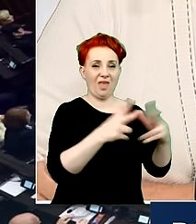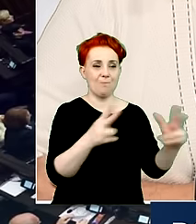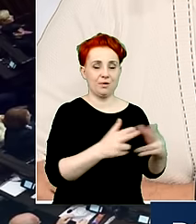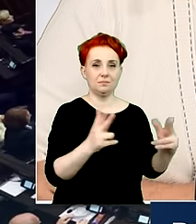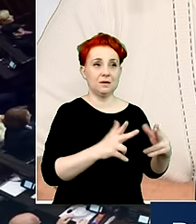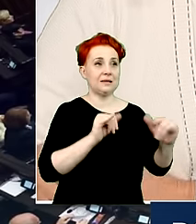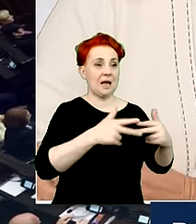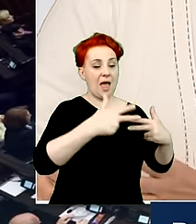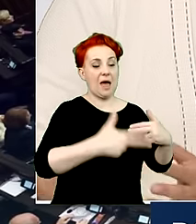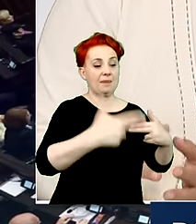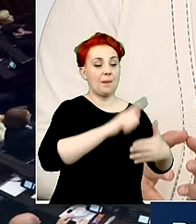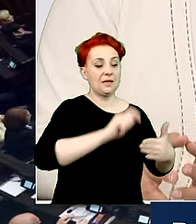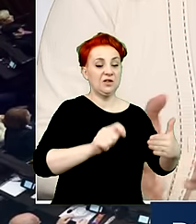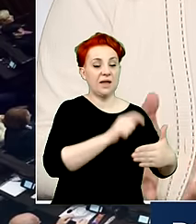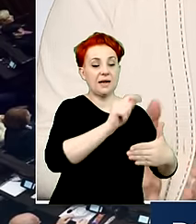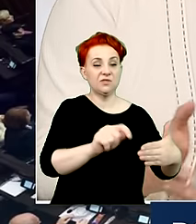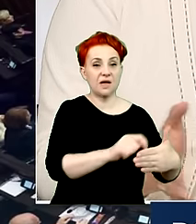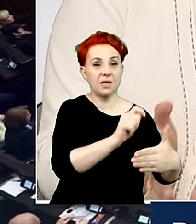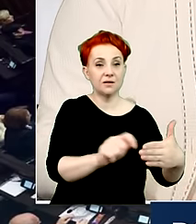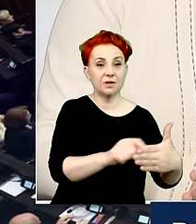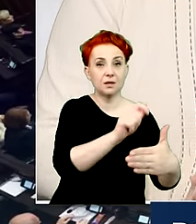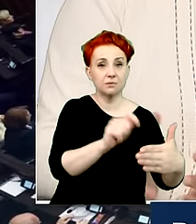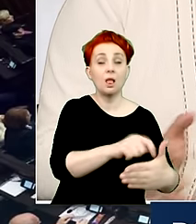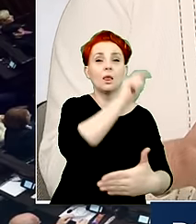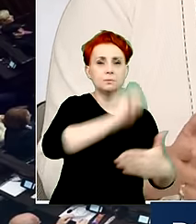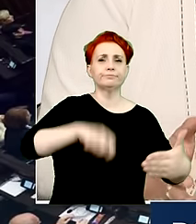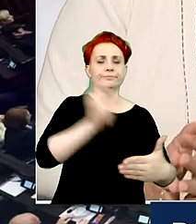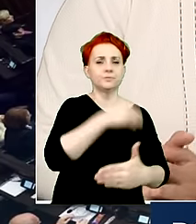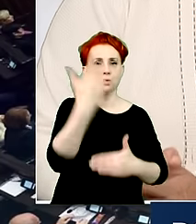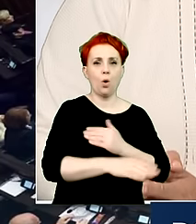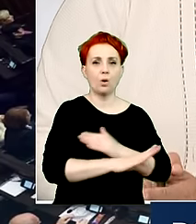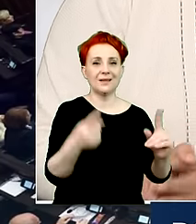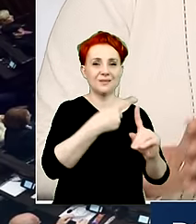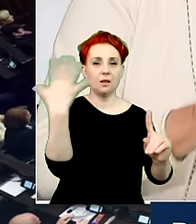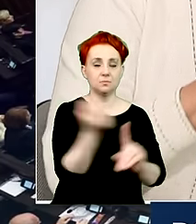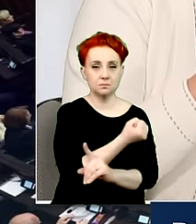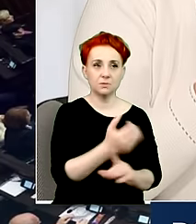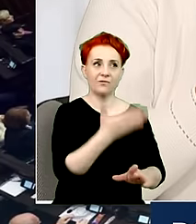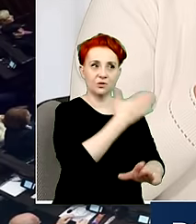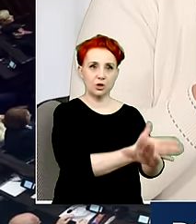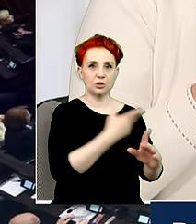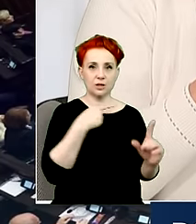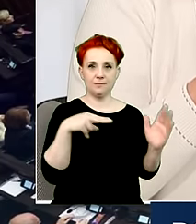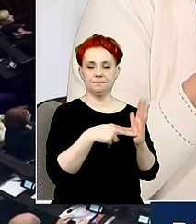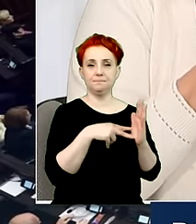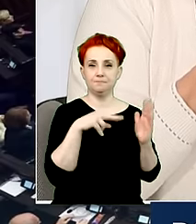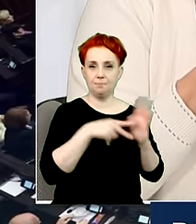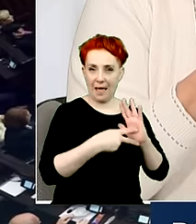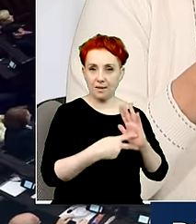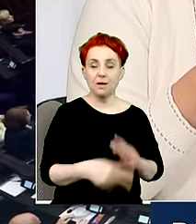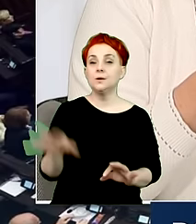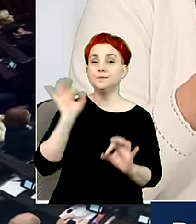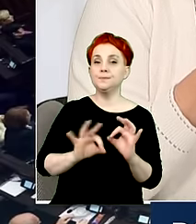na celu doprowadzenie do, no to zlikwidowania, czyli osiągnięcia tego celu, który został określony. Poza tym... Oszacowanie